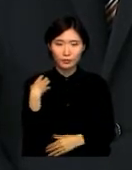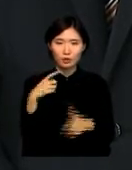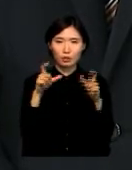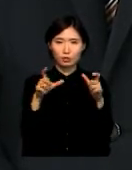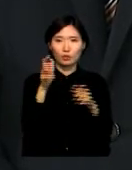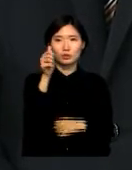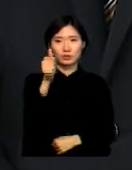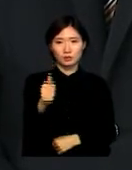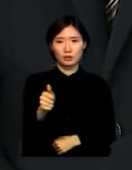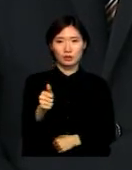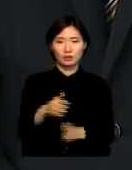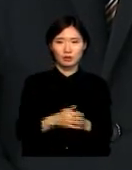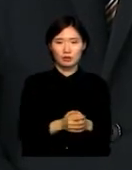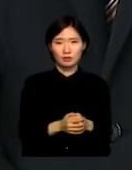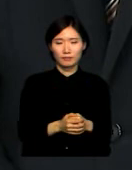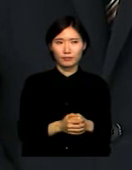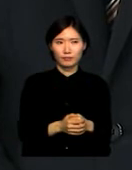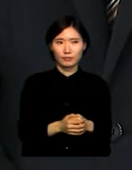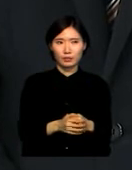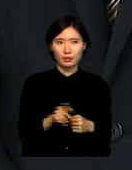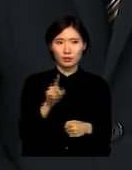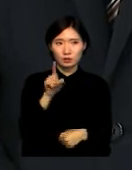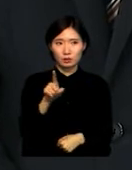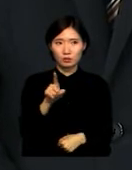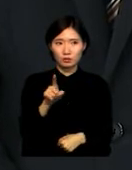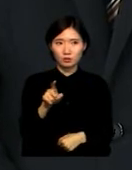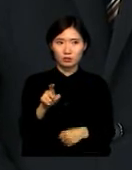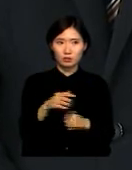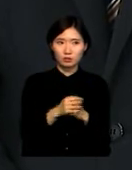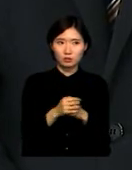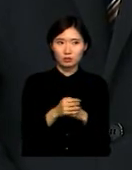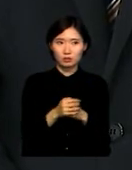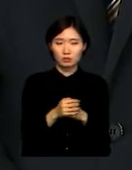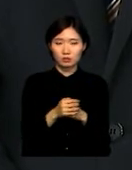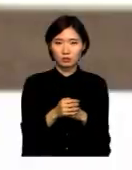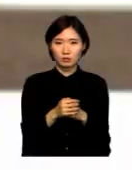도지사가 하게 돼 있어요. 요구를 안 했다면 그건 내 책임이죠.